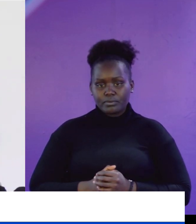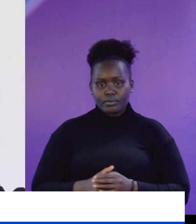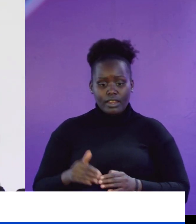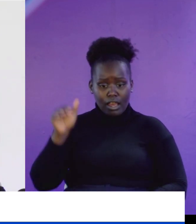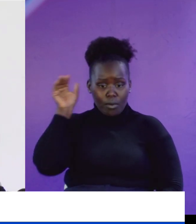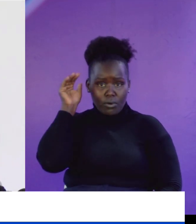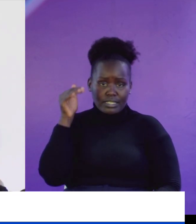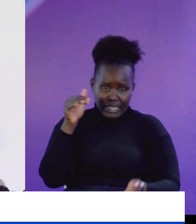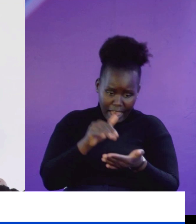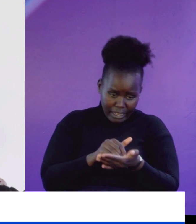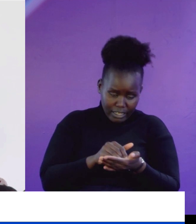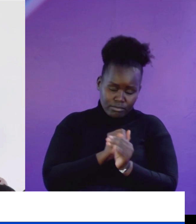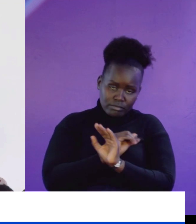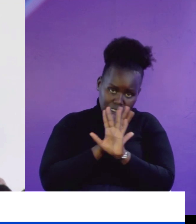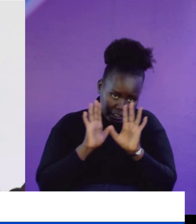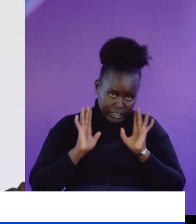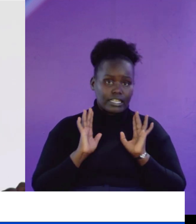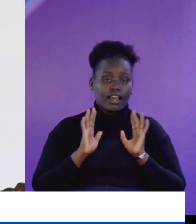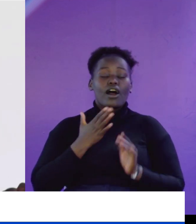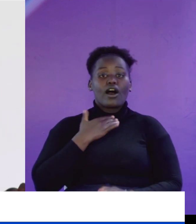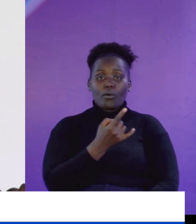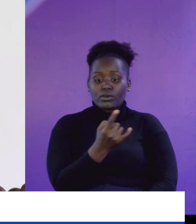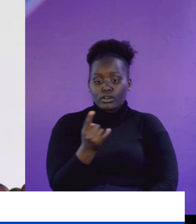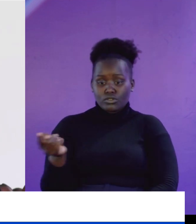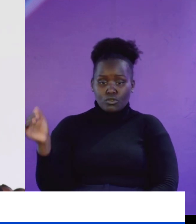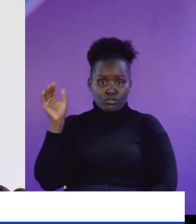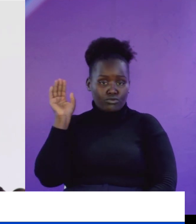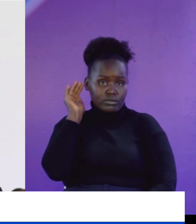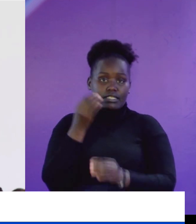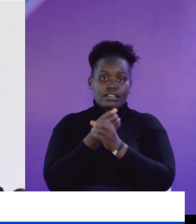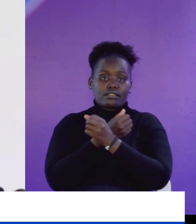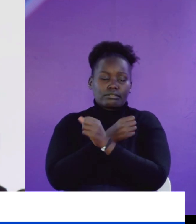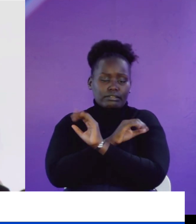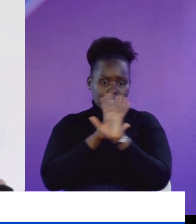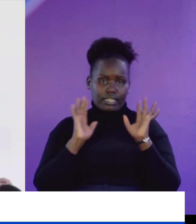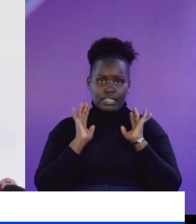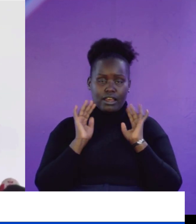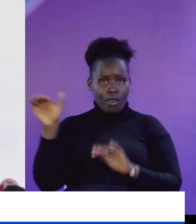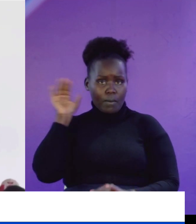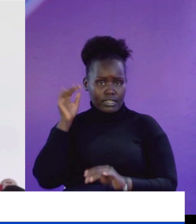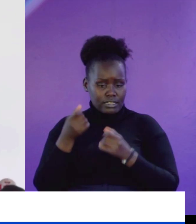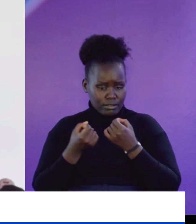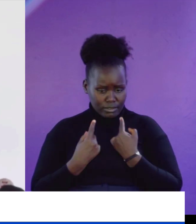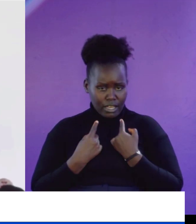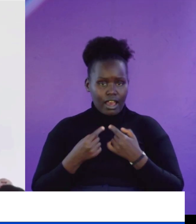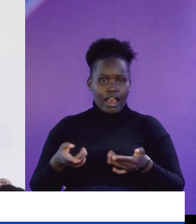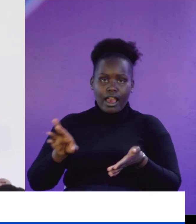Munisikize tena vizuri. Nataka munisikize vizuri. Mumenisikia? Nimesema hivi.